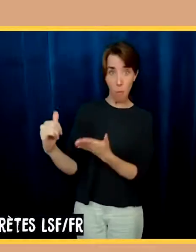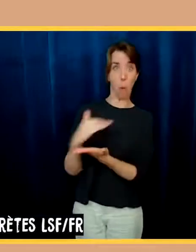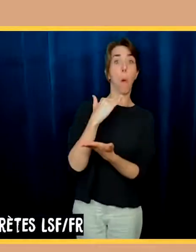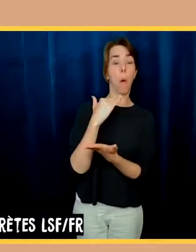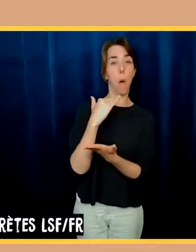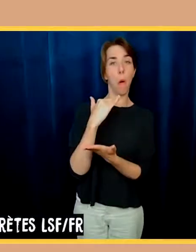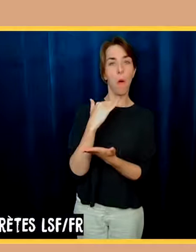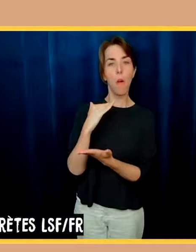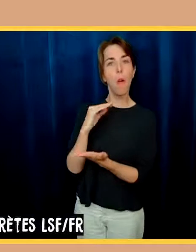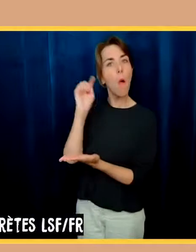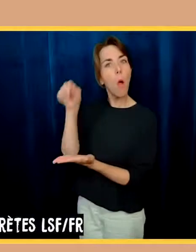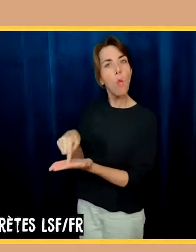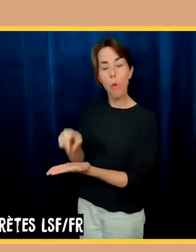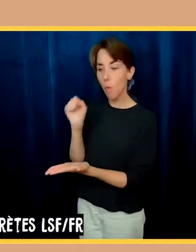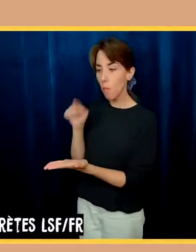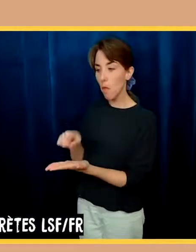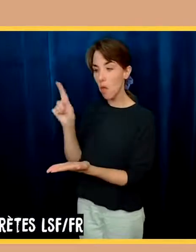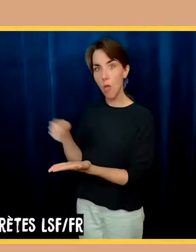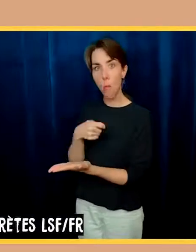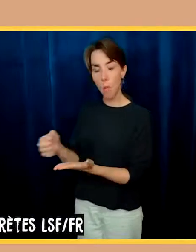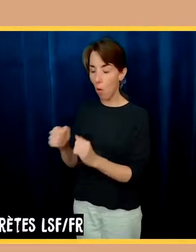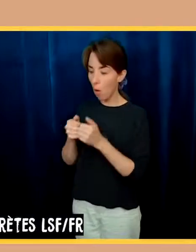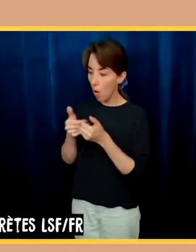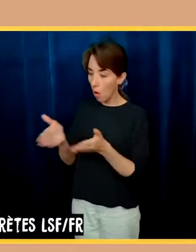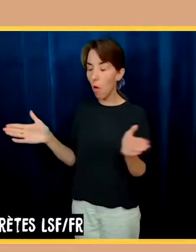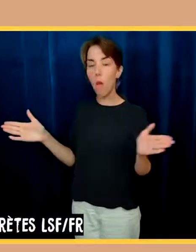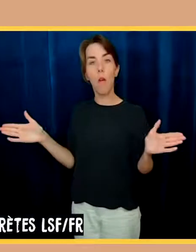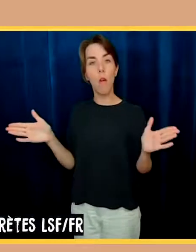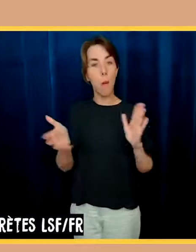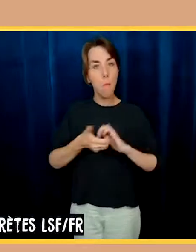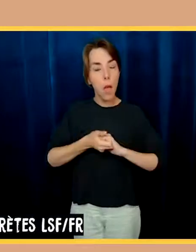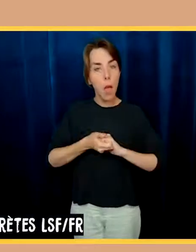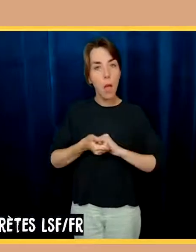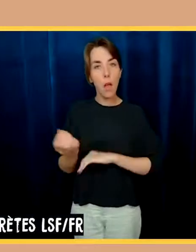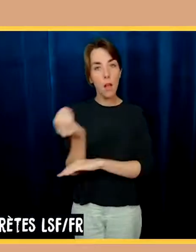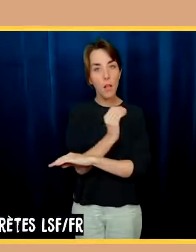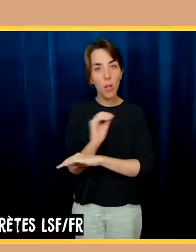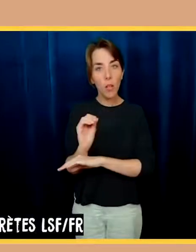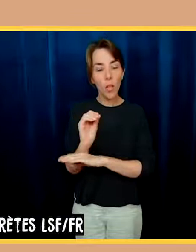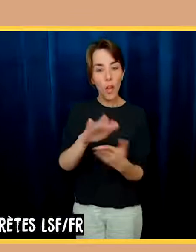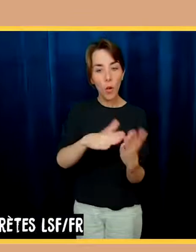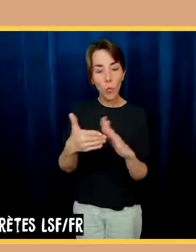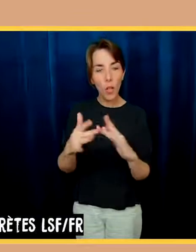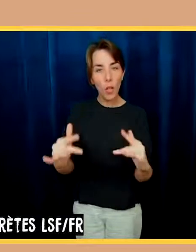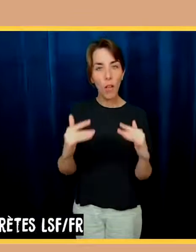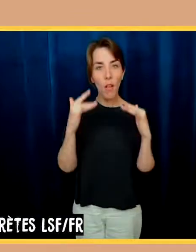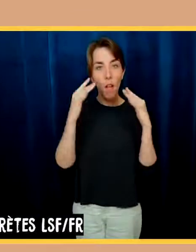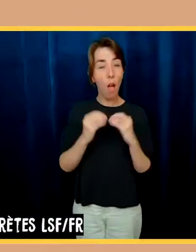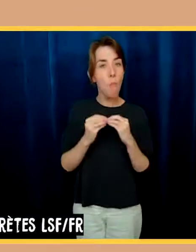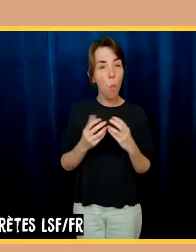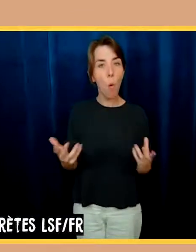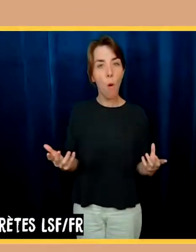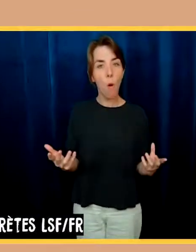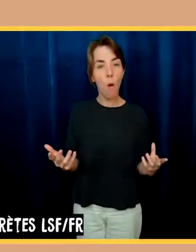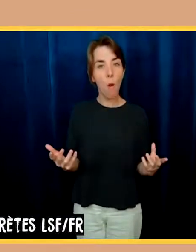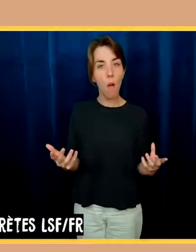répète, on est censé y trouver paix, sécurité et l'amour de nos proches et de notre communauté. Alors, ces